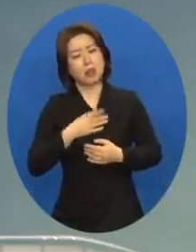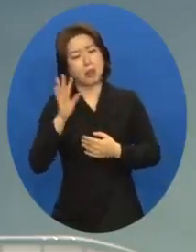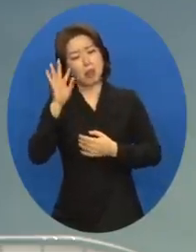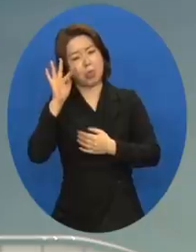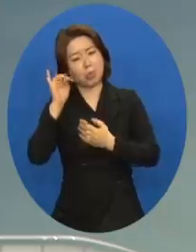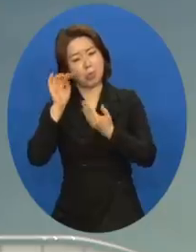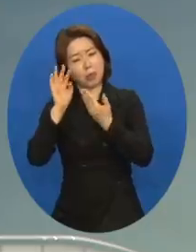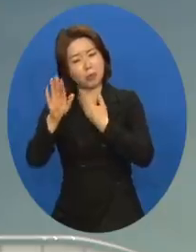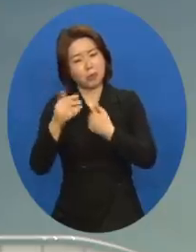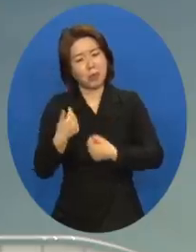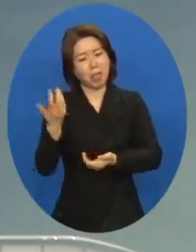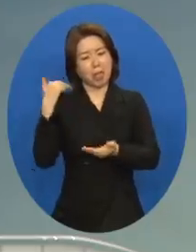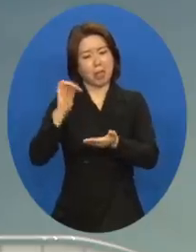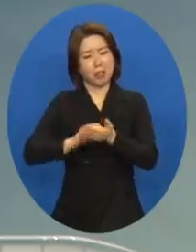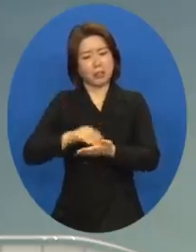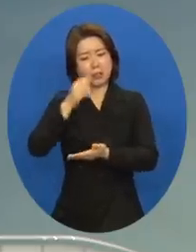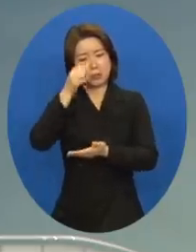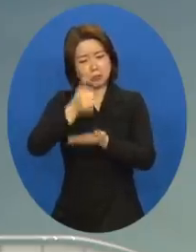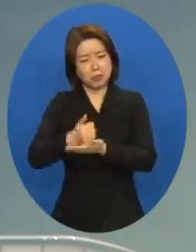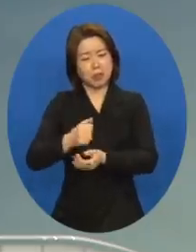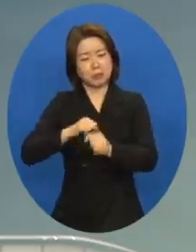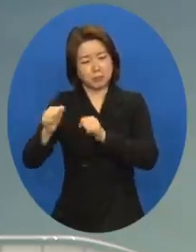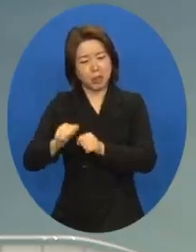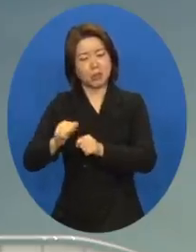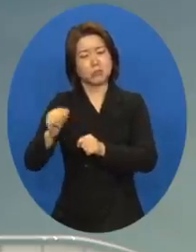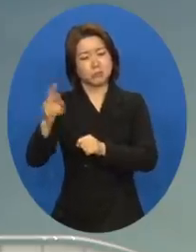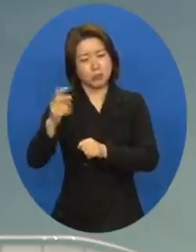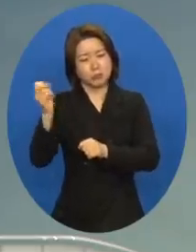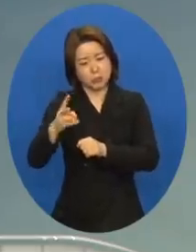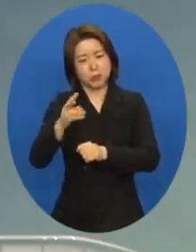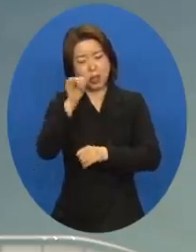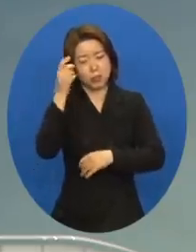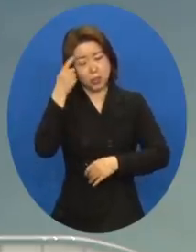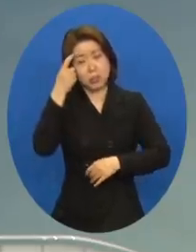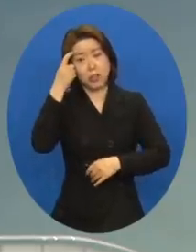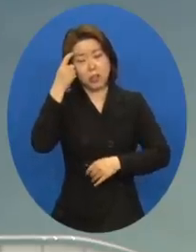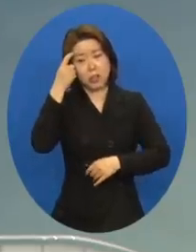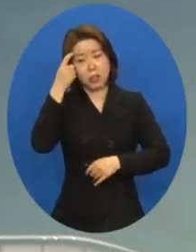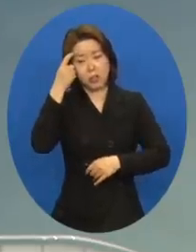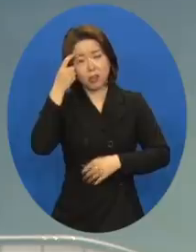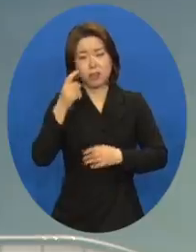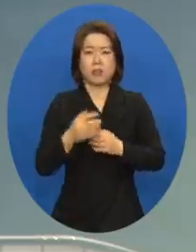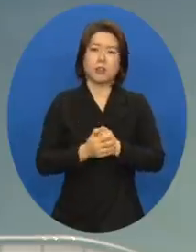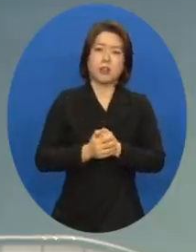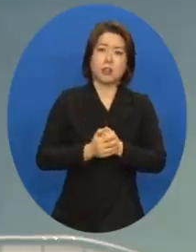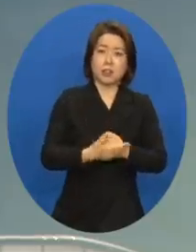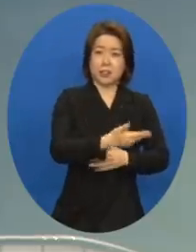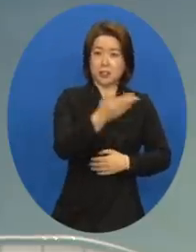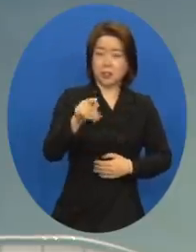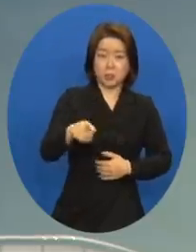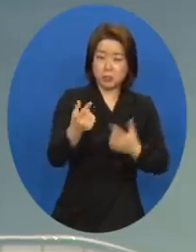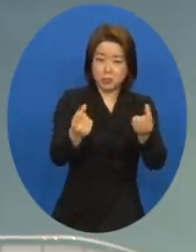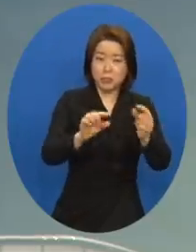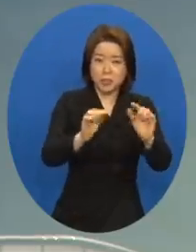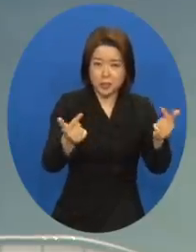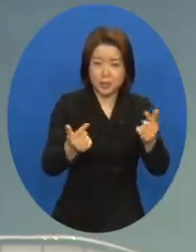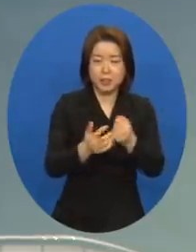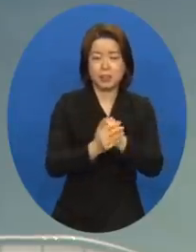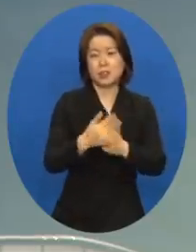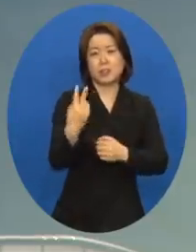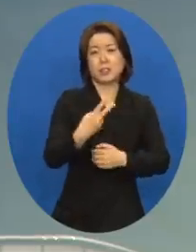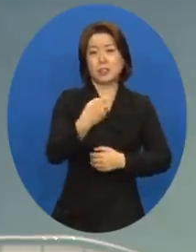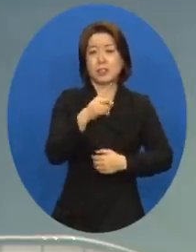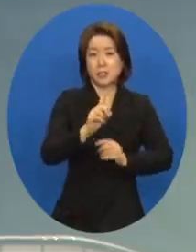예전처럼 돌아갈 거야. 여러분, 지금 여러분이 그렇지 않습니까? 2021년은 정말 새로워질